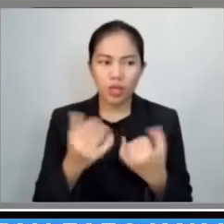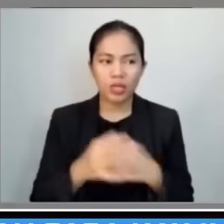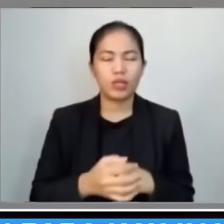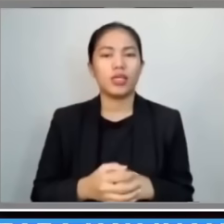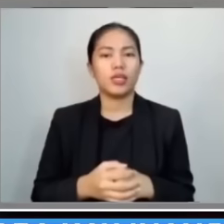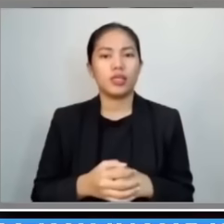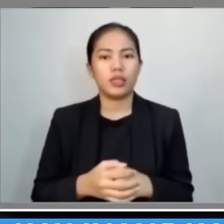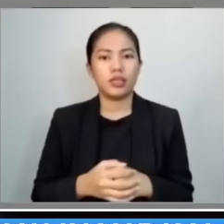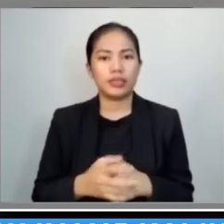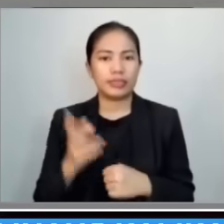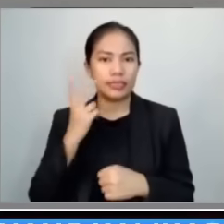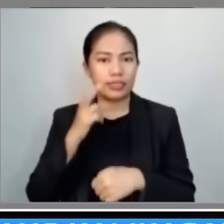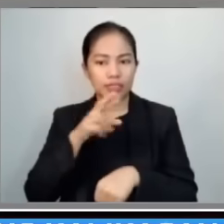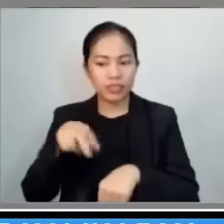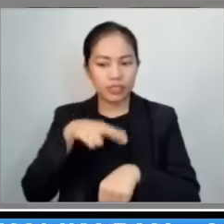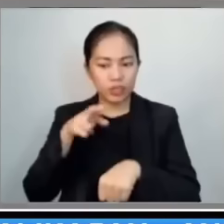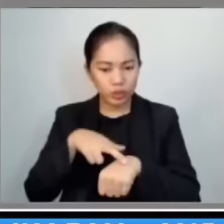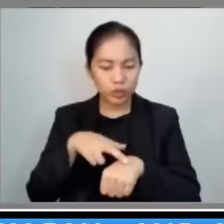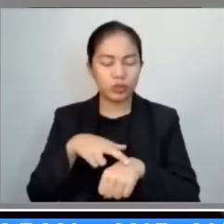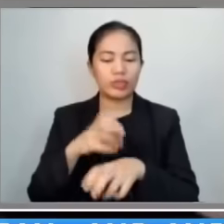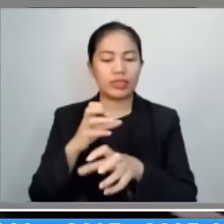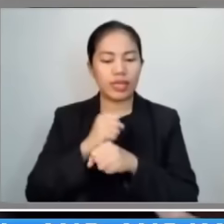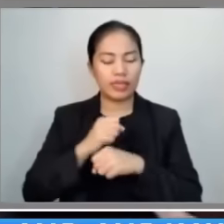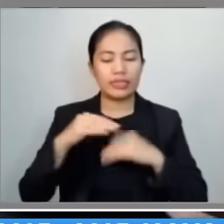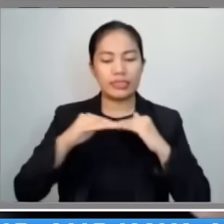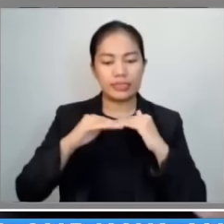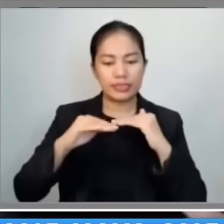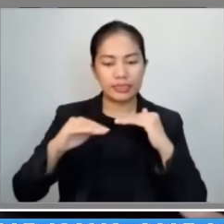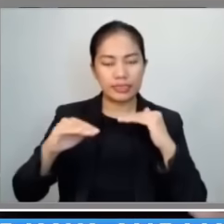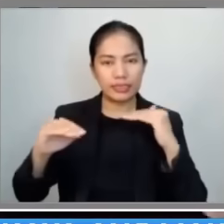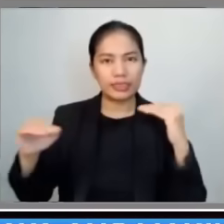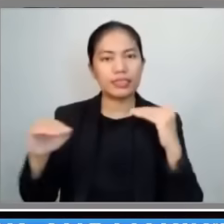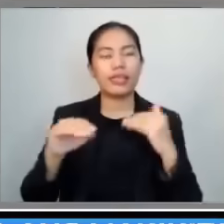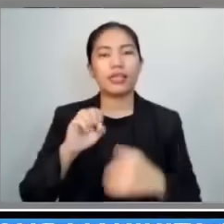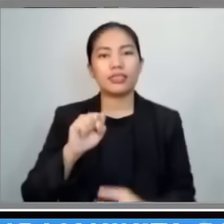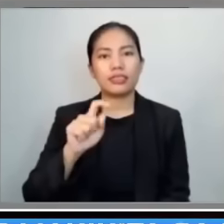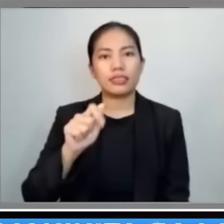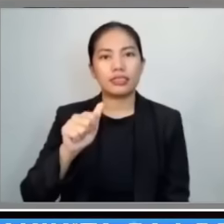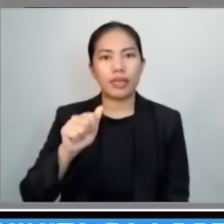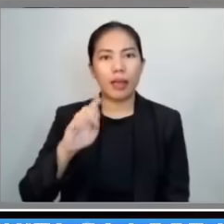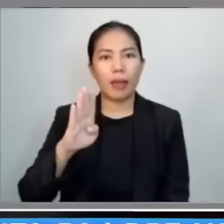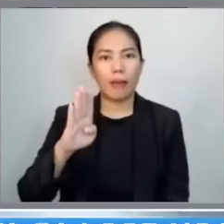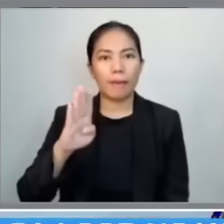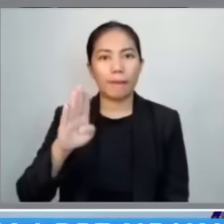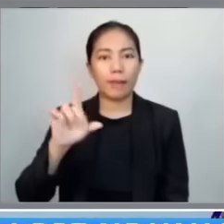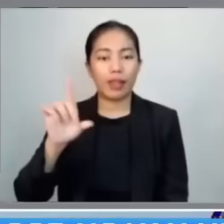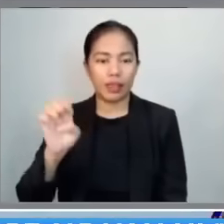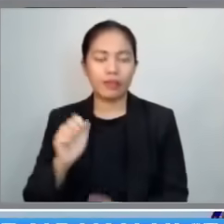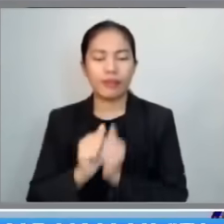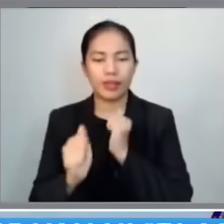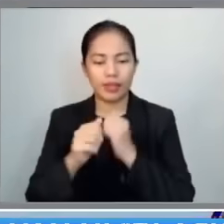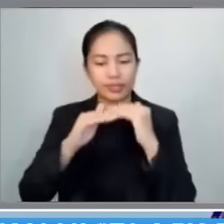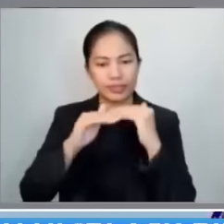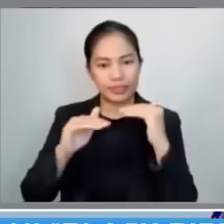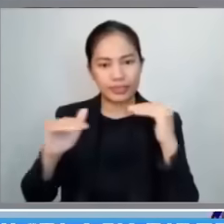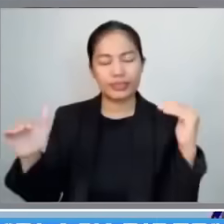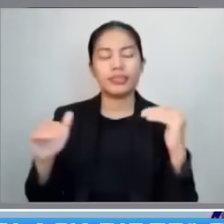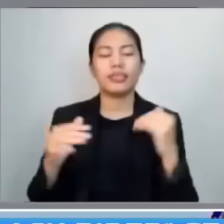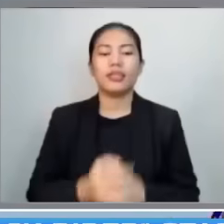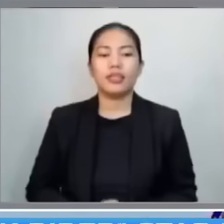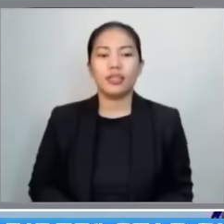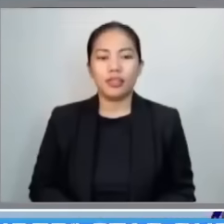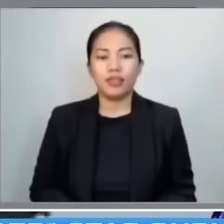that stability Uh trades will be promoted Jun veneration